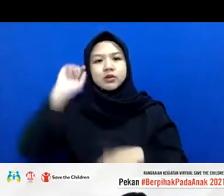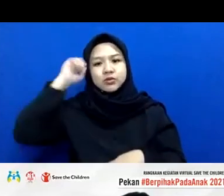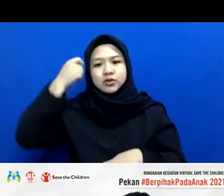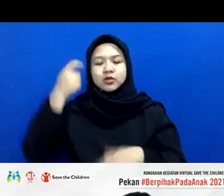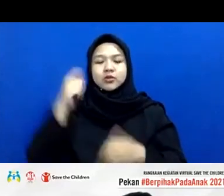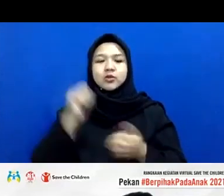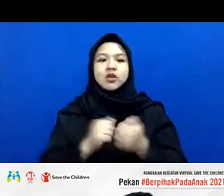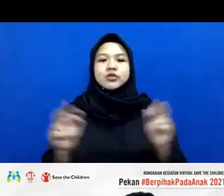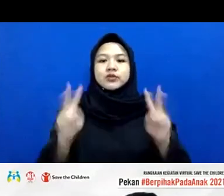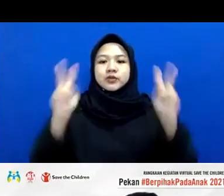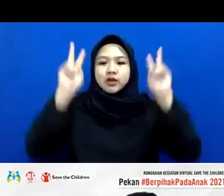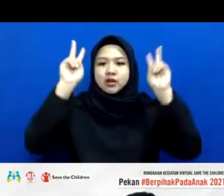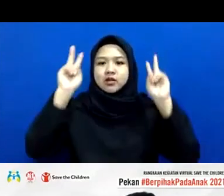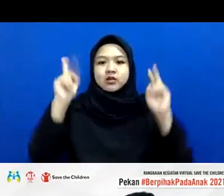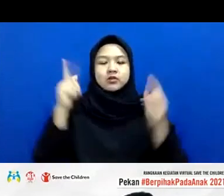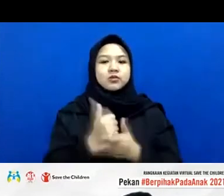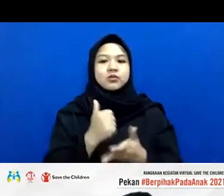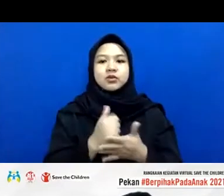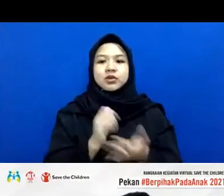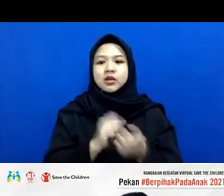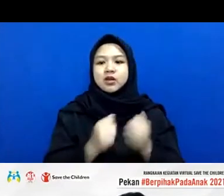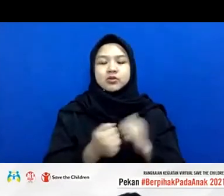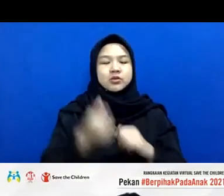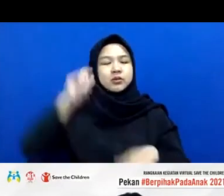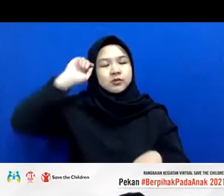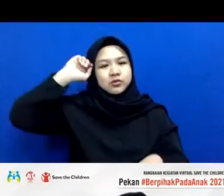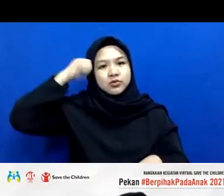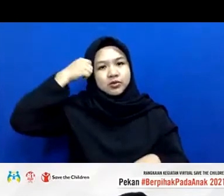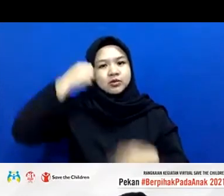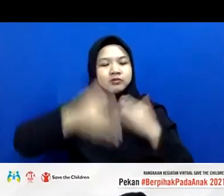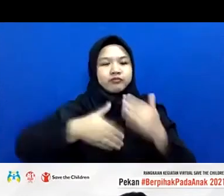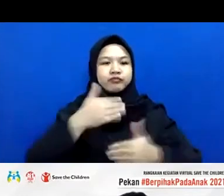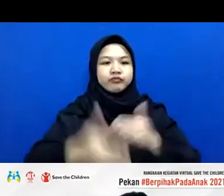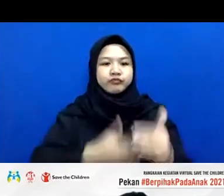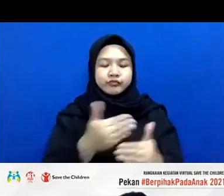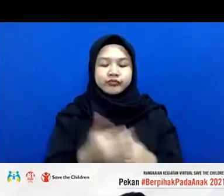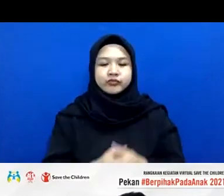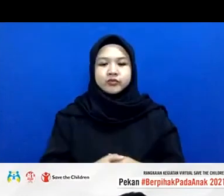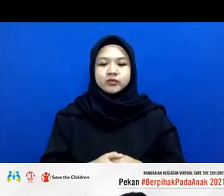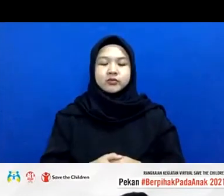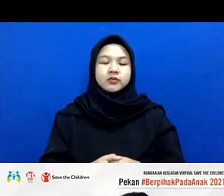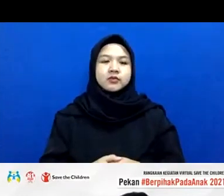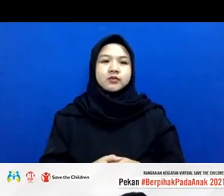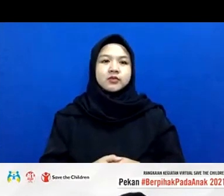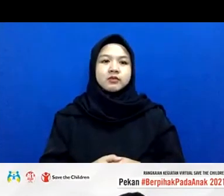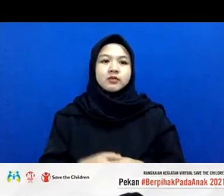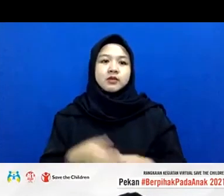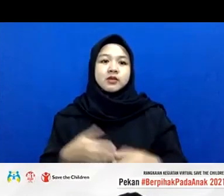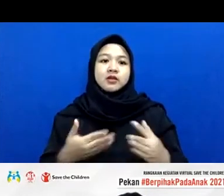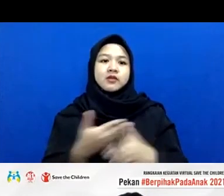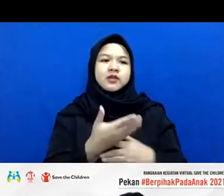viral. Itu jelas kasus-kasus yang sulit untuk ditangani. Satu hal, intervensi,